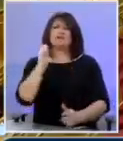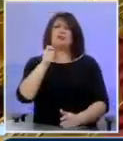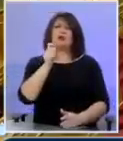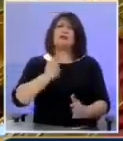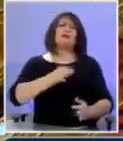απόψεις τους